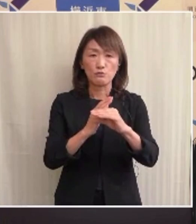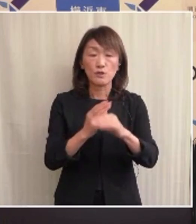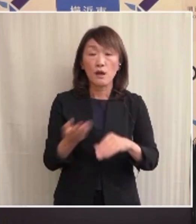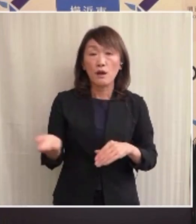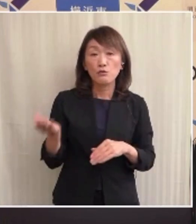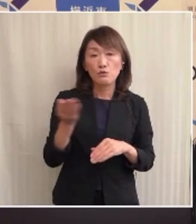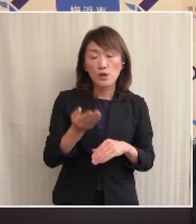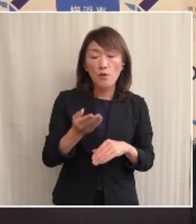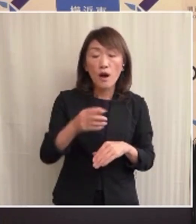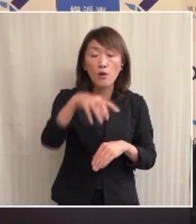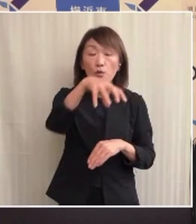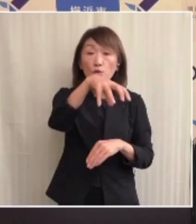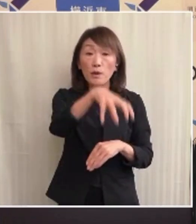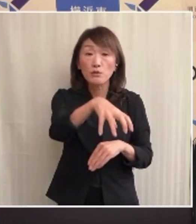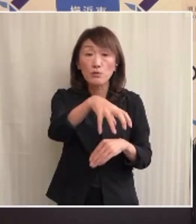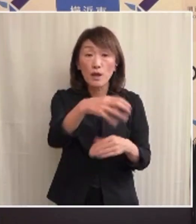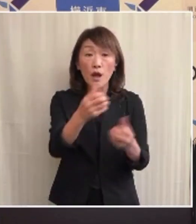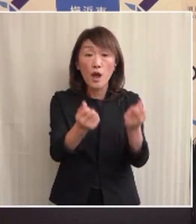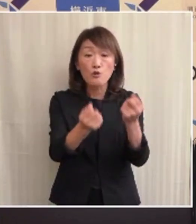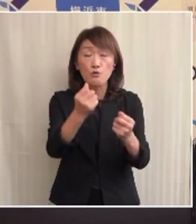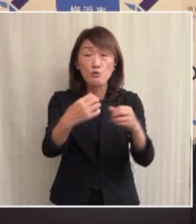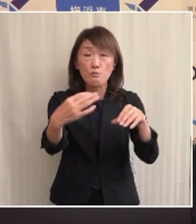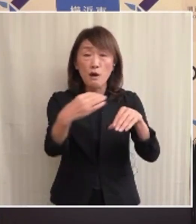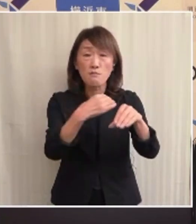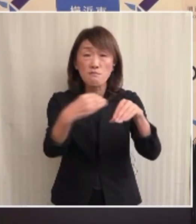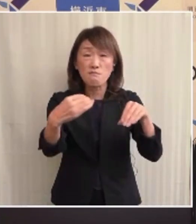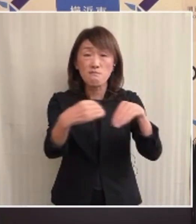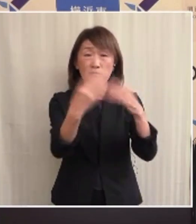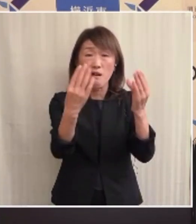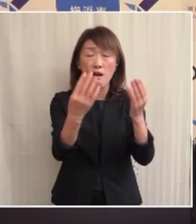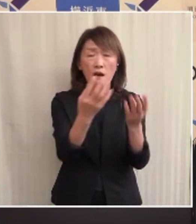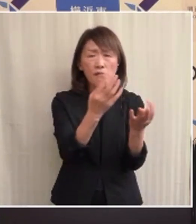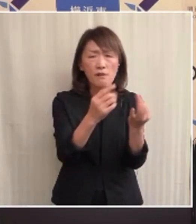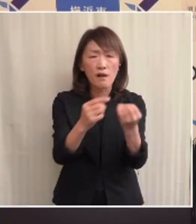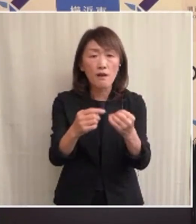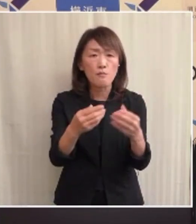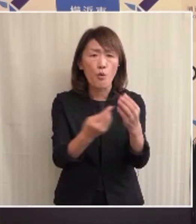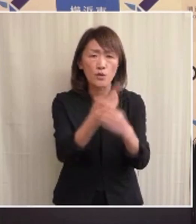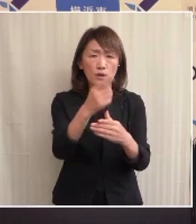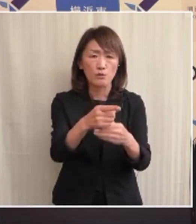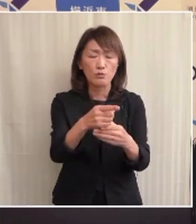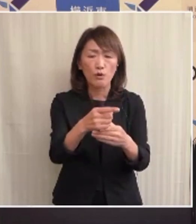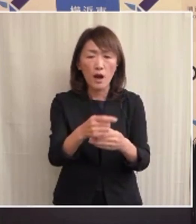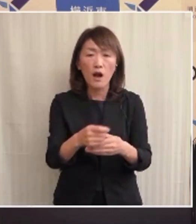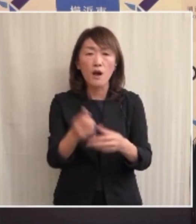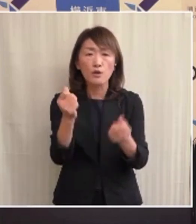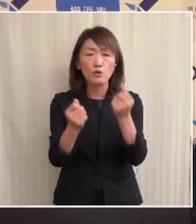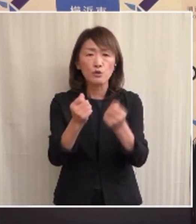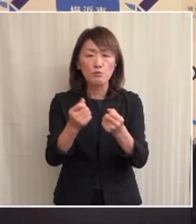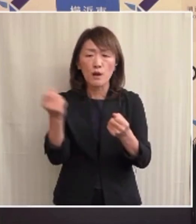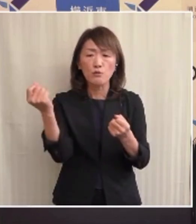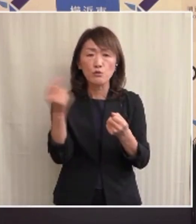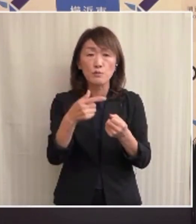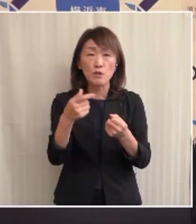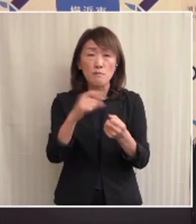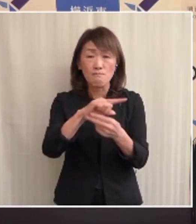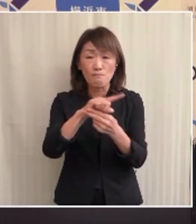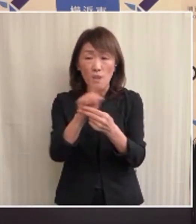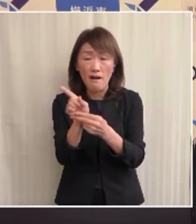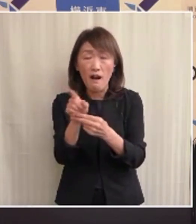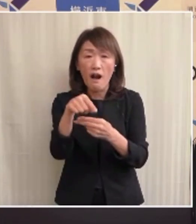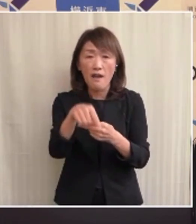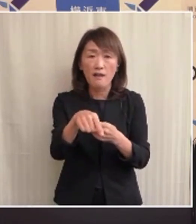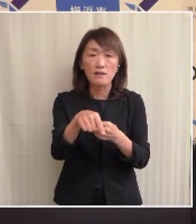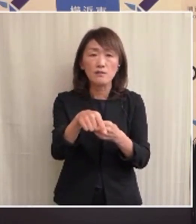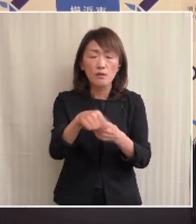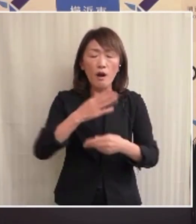次、例えばこの場所で車両相互の事故が複数回発生しているとか、車両の速度が比較的こう速くなっているとか、こういうことがじ